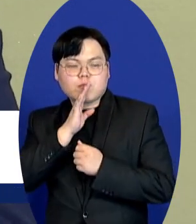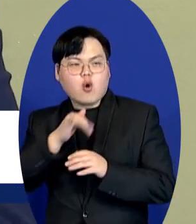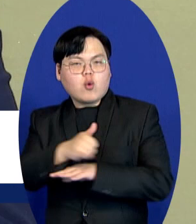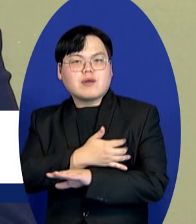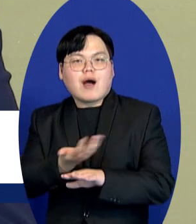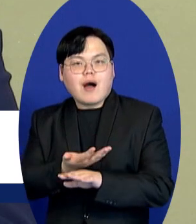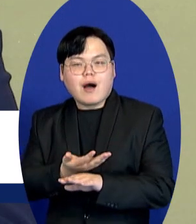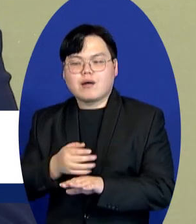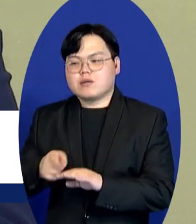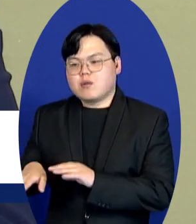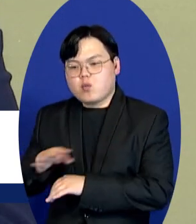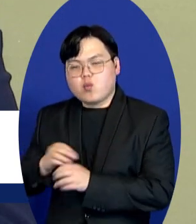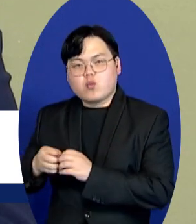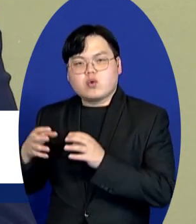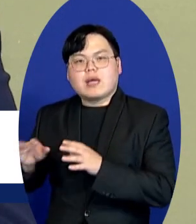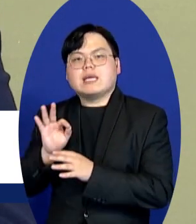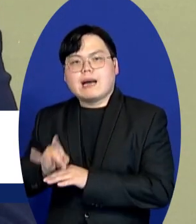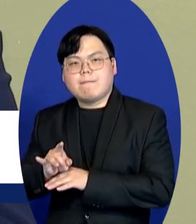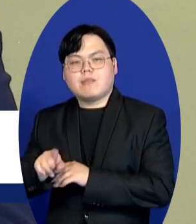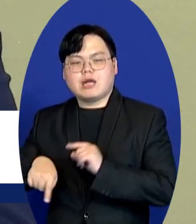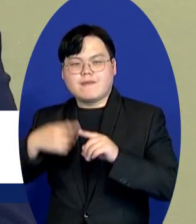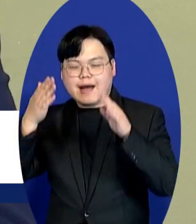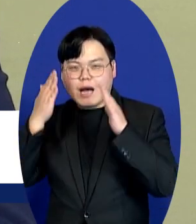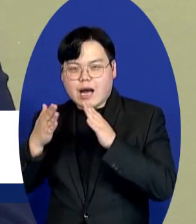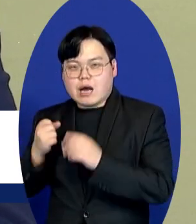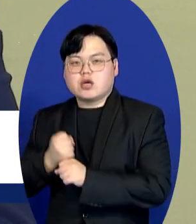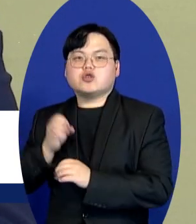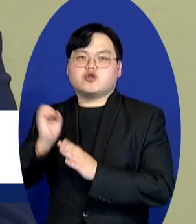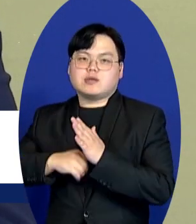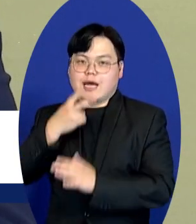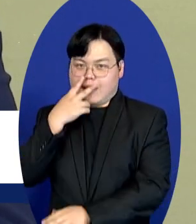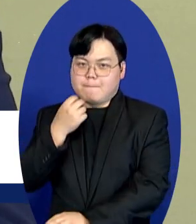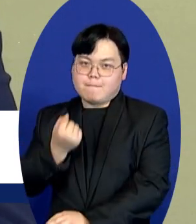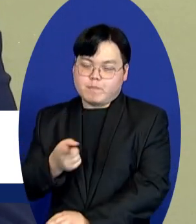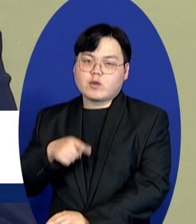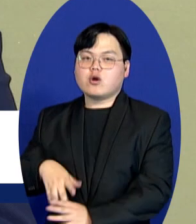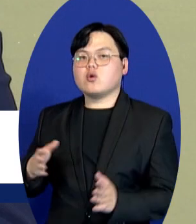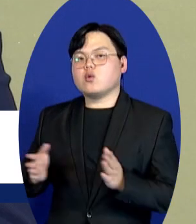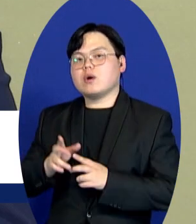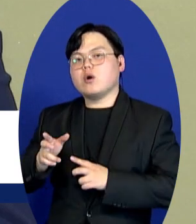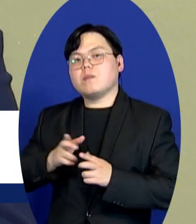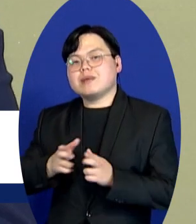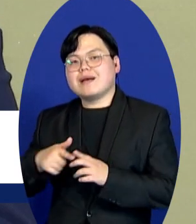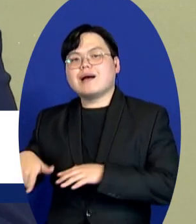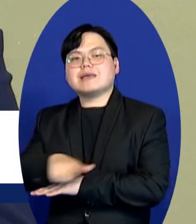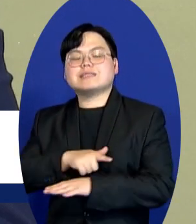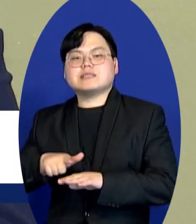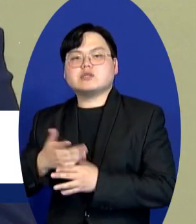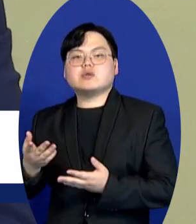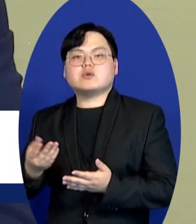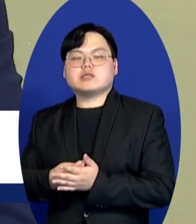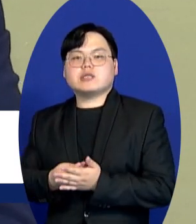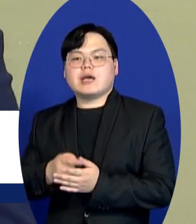ямар бүтээгдэхүүний гарах уу гэдгийг бол илүү анхаарч ажиллах хэрэгтэй гэж харагдаж байгаа. За өнөөдөр үл жижиг дунд үйлдвэрийн газар өөрөө